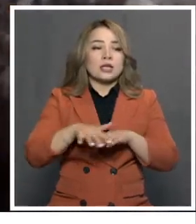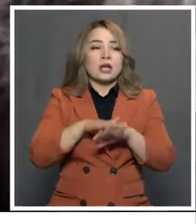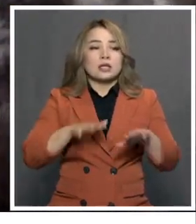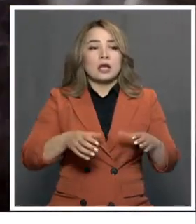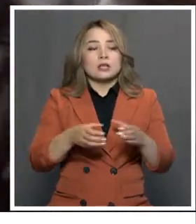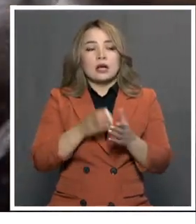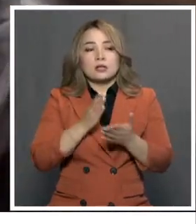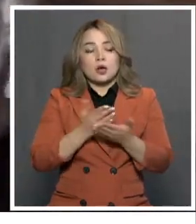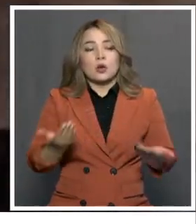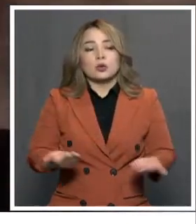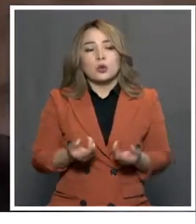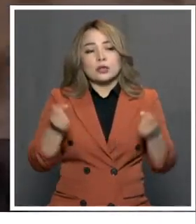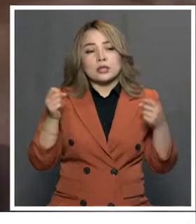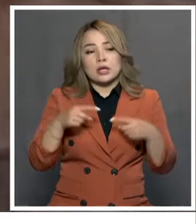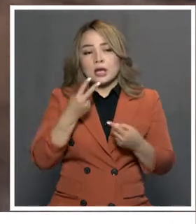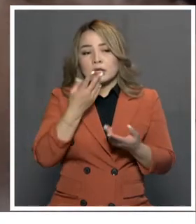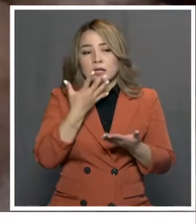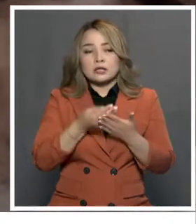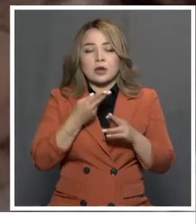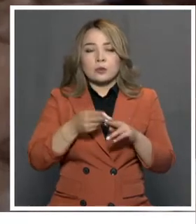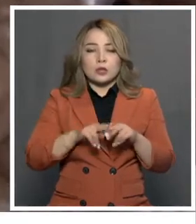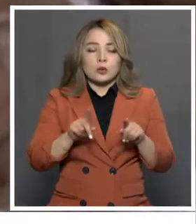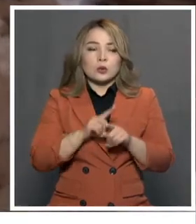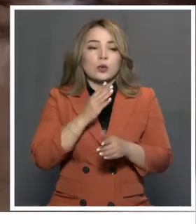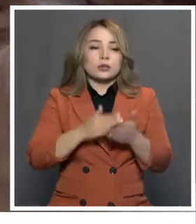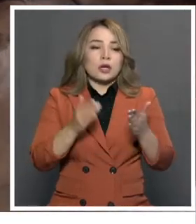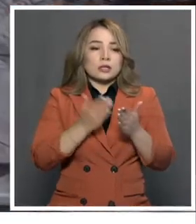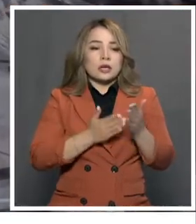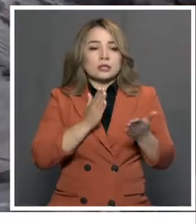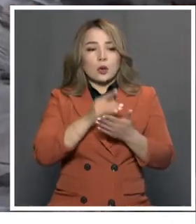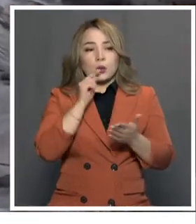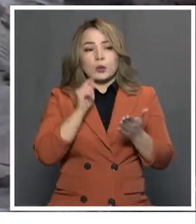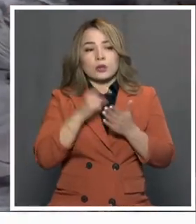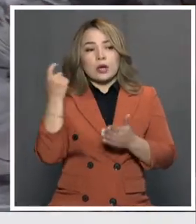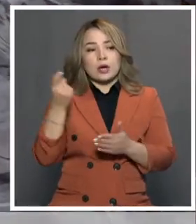қалғаны тұрғындарға тиесілі. Үлескелерді жоюға